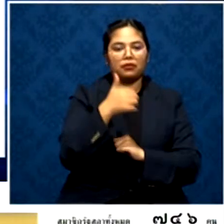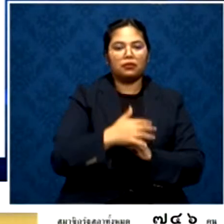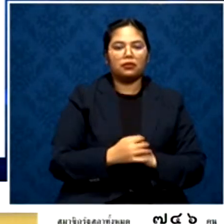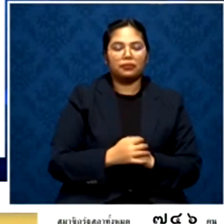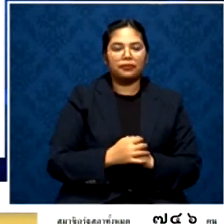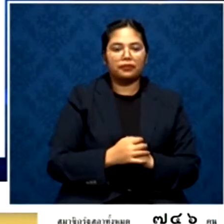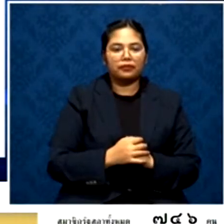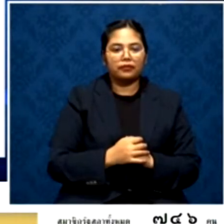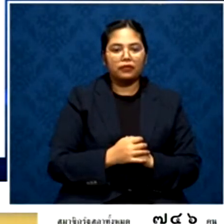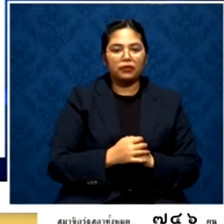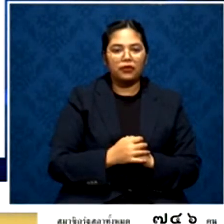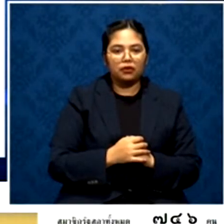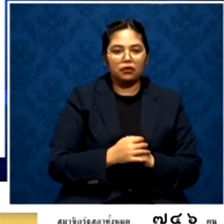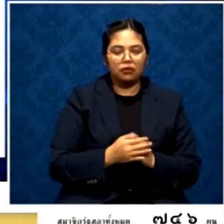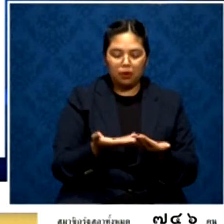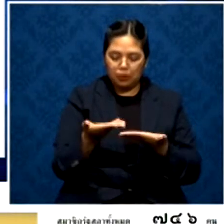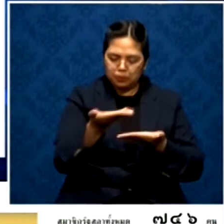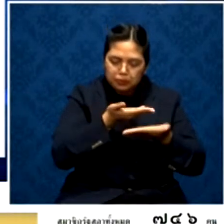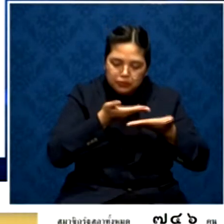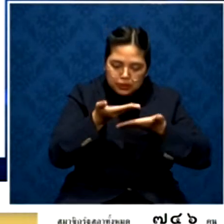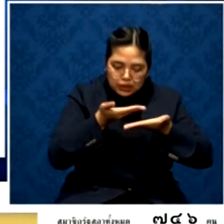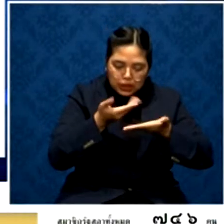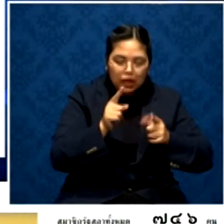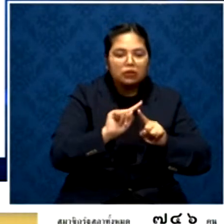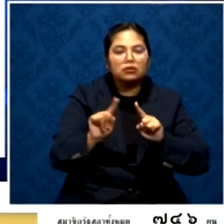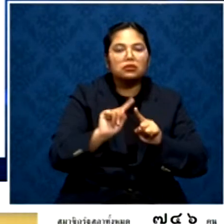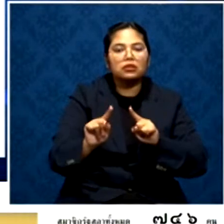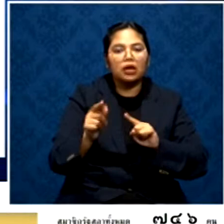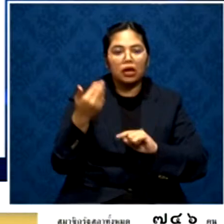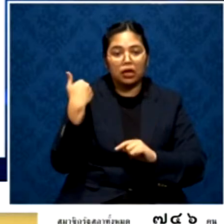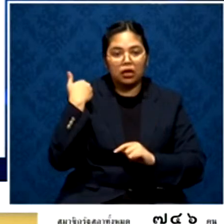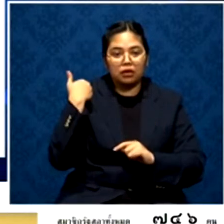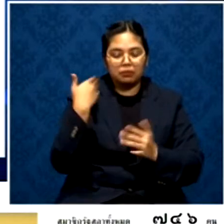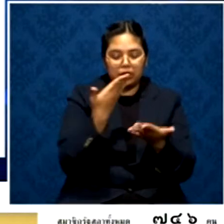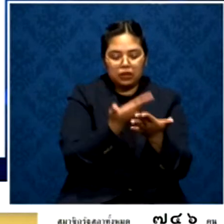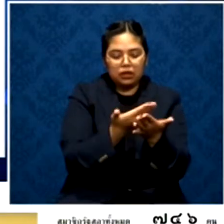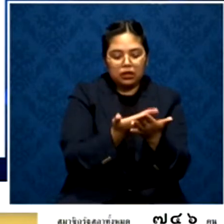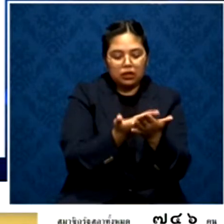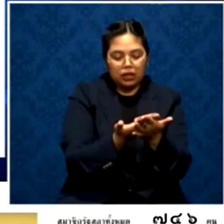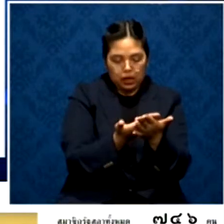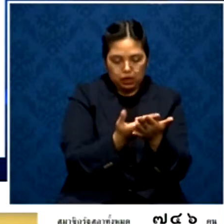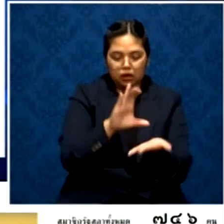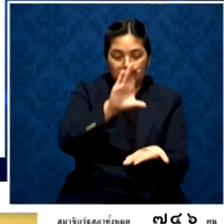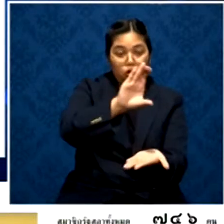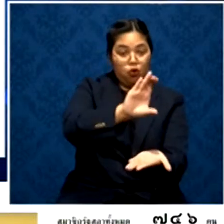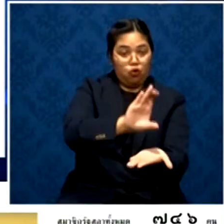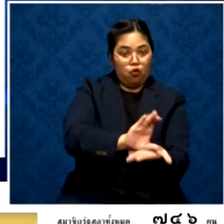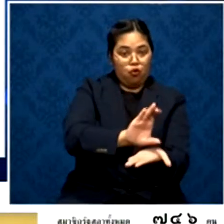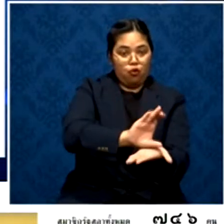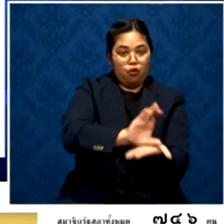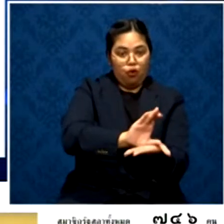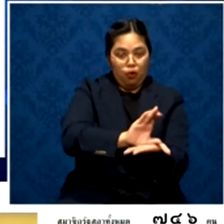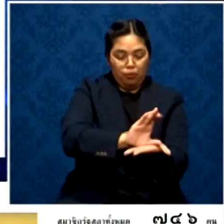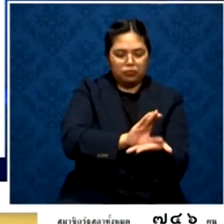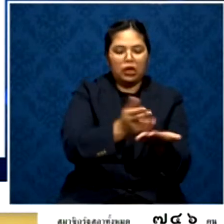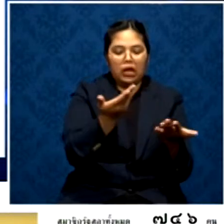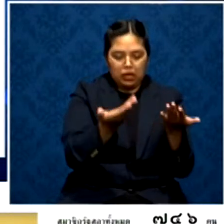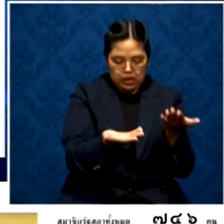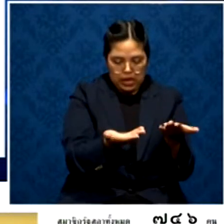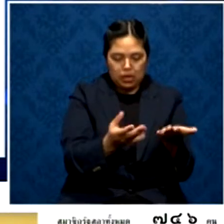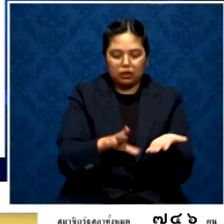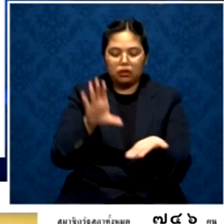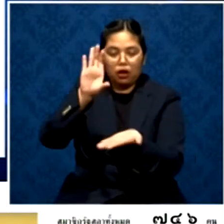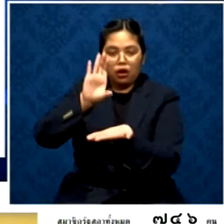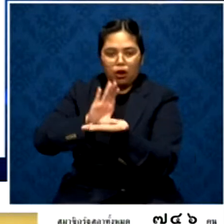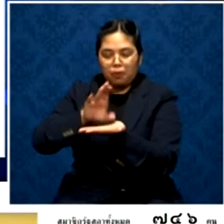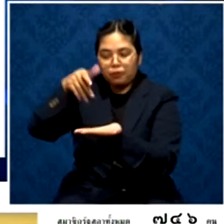โดยพิจารณาใช้จ่ายจากแหล่งเงินงบประมาณและเงินนอกงบประมาณ